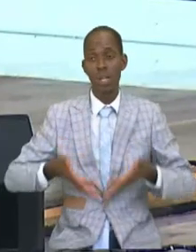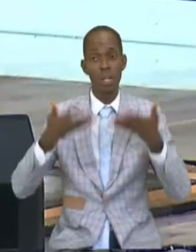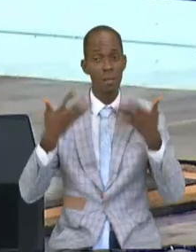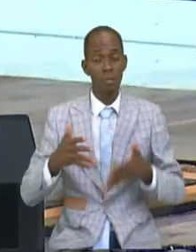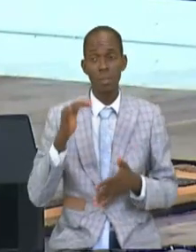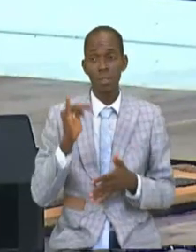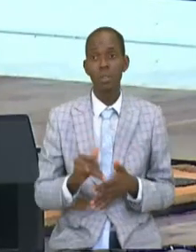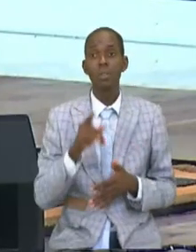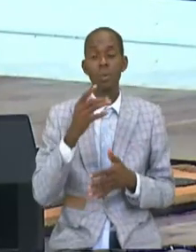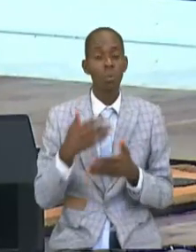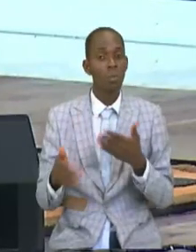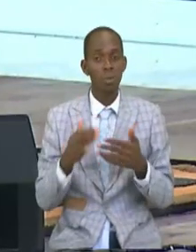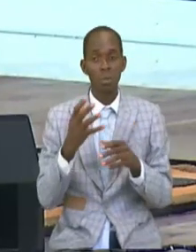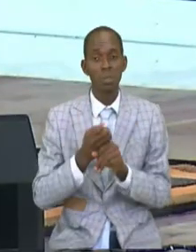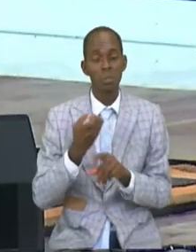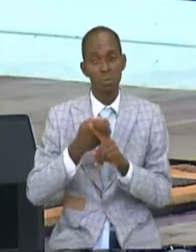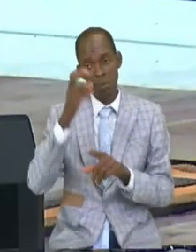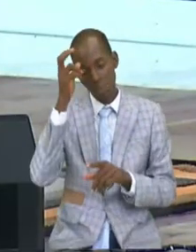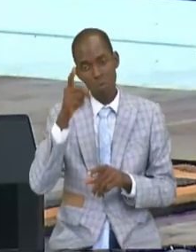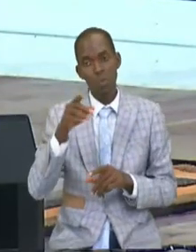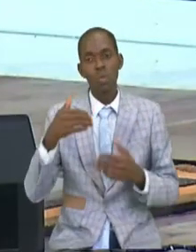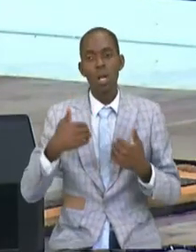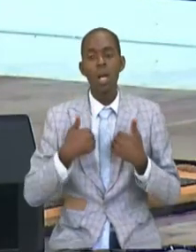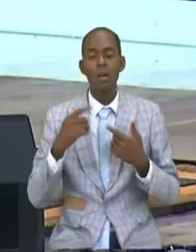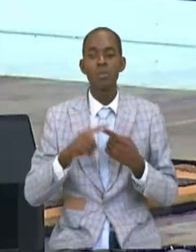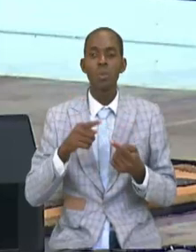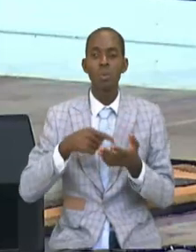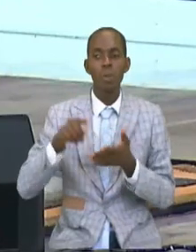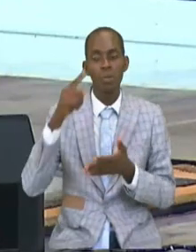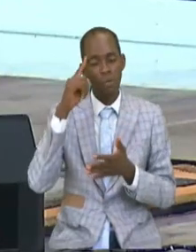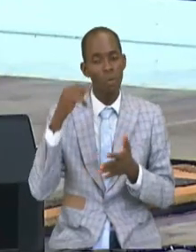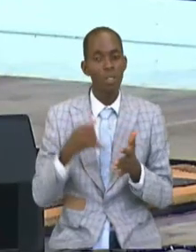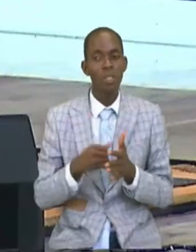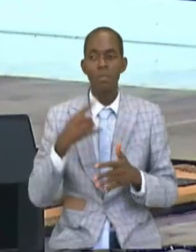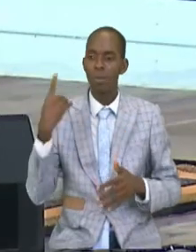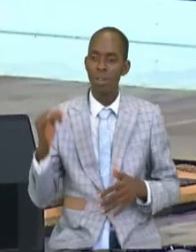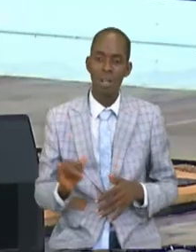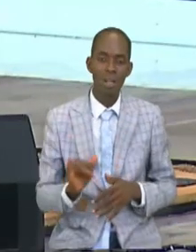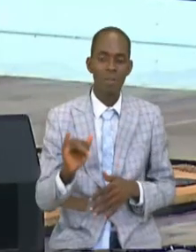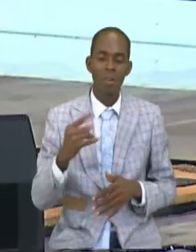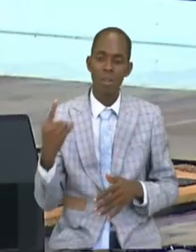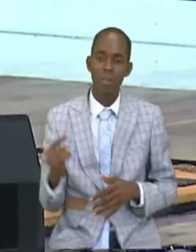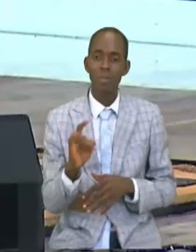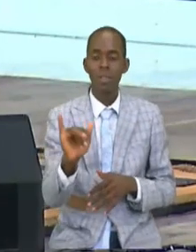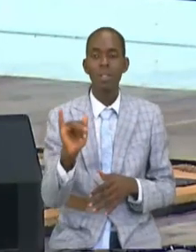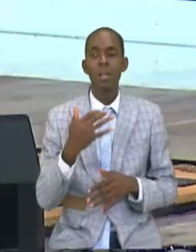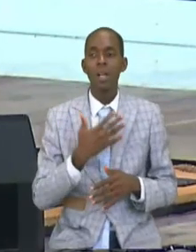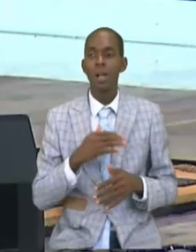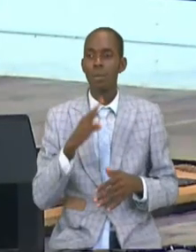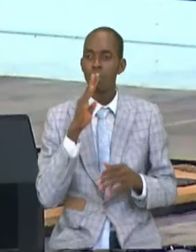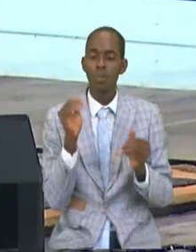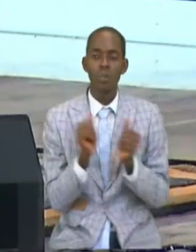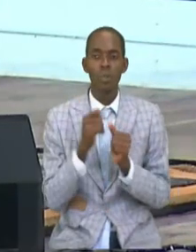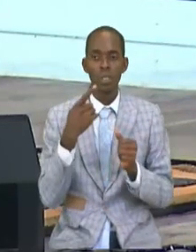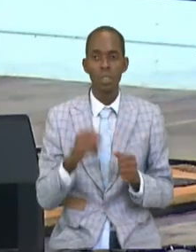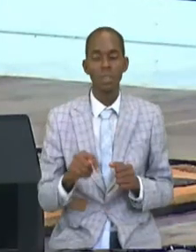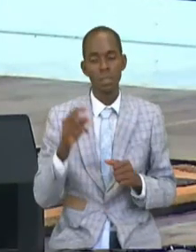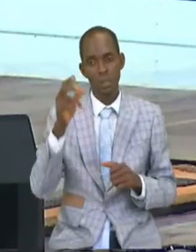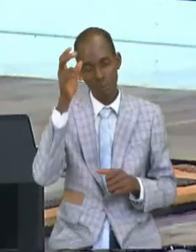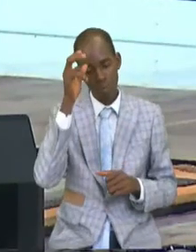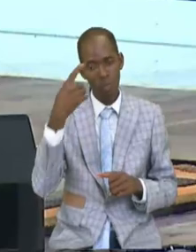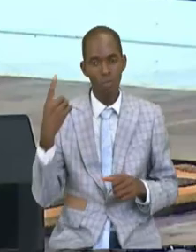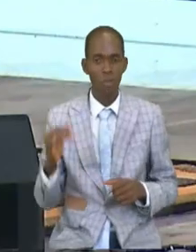vie éternelle. Alors, tout ce que tu dois recevoir du diable, tu vas payer pour cela pour toute ta vie et tu vas vivre avec le